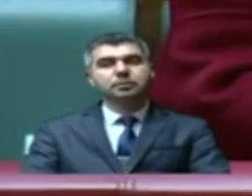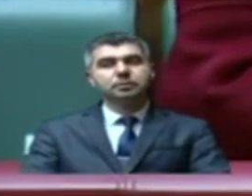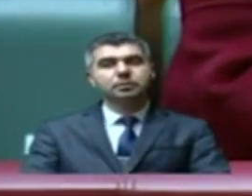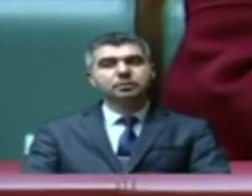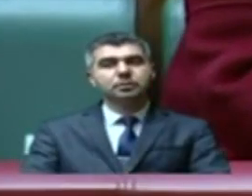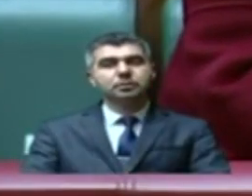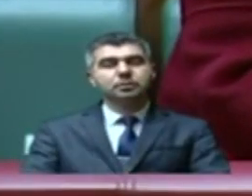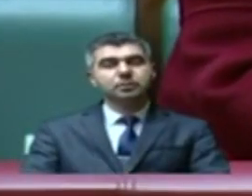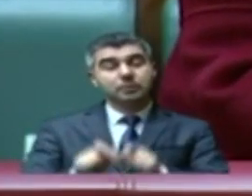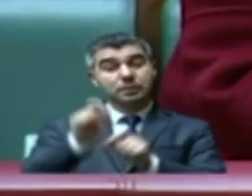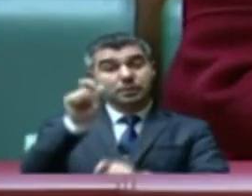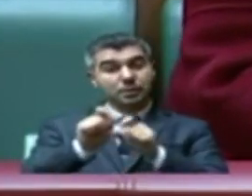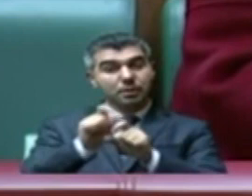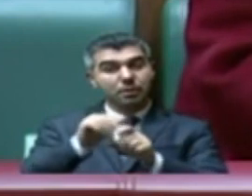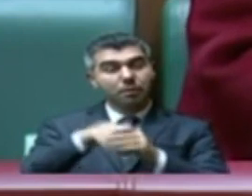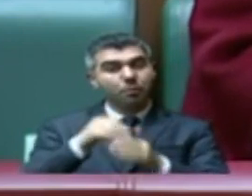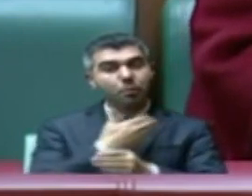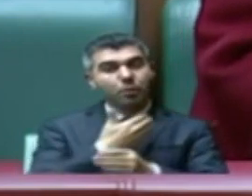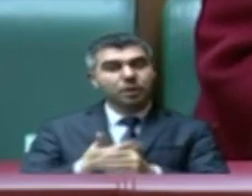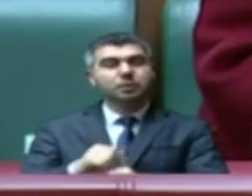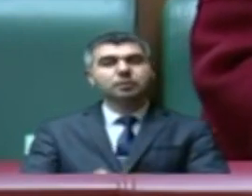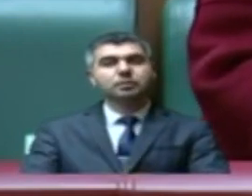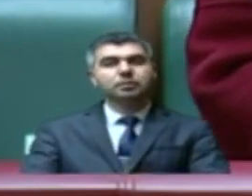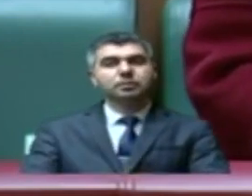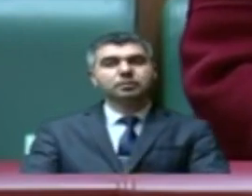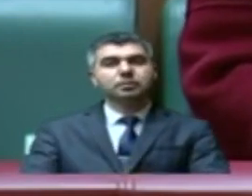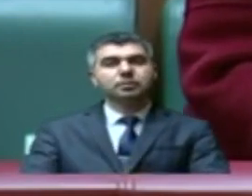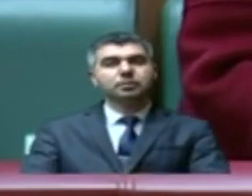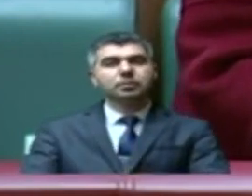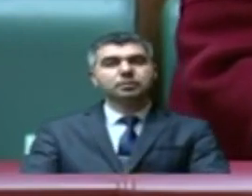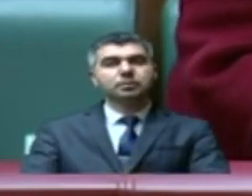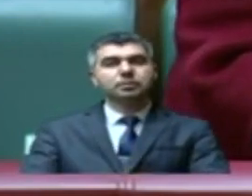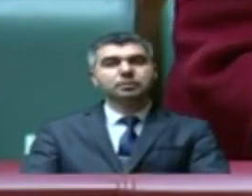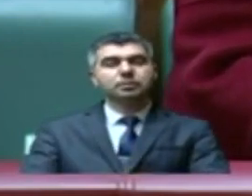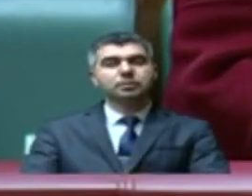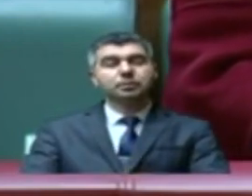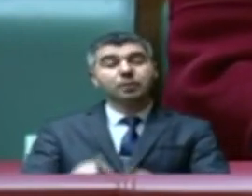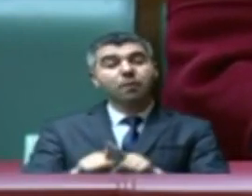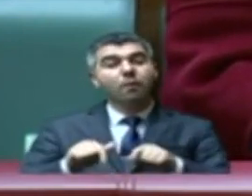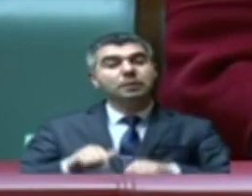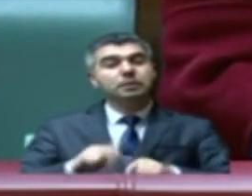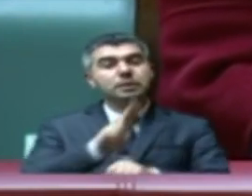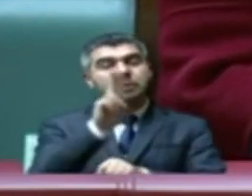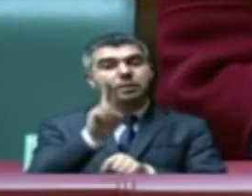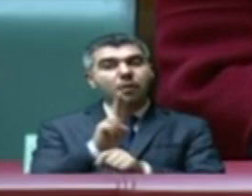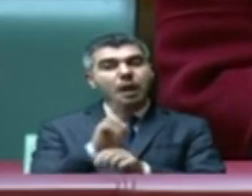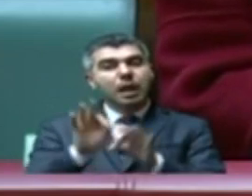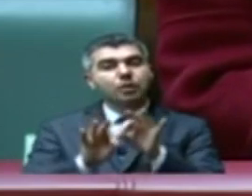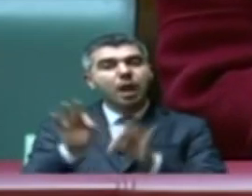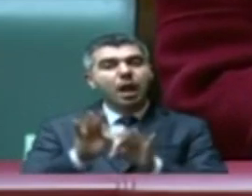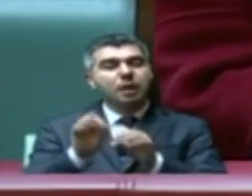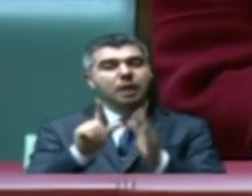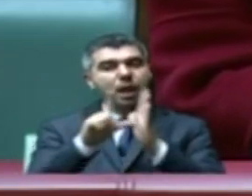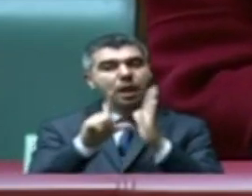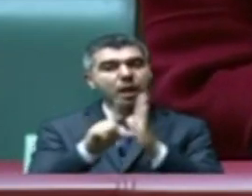المحترمان، سيدات والسادة المستشارون. سيدة الوزيرة، نسائلكم عن الإجراءات القانونية